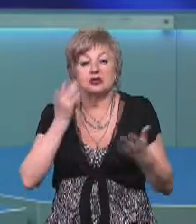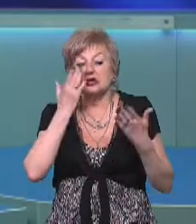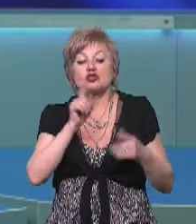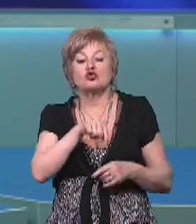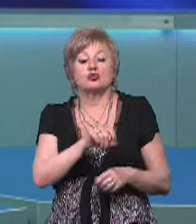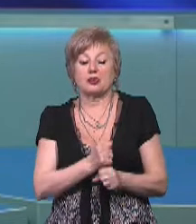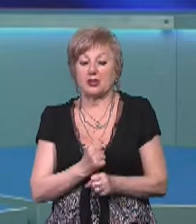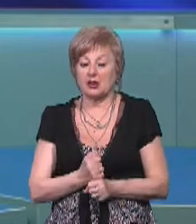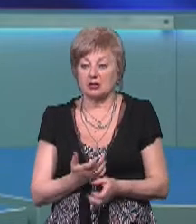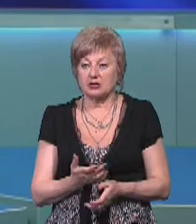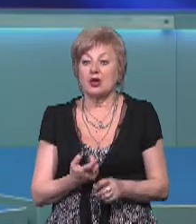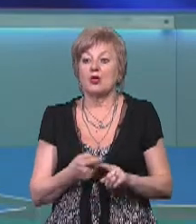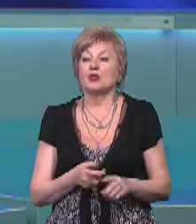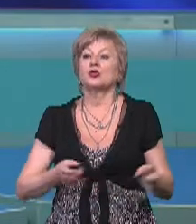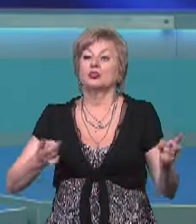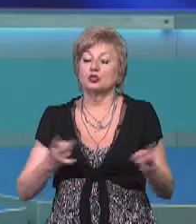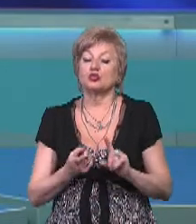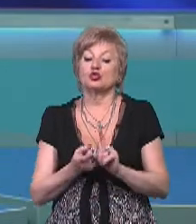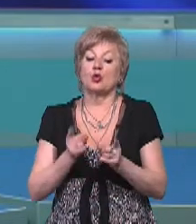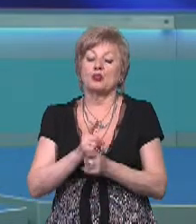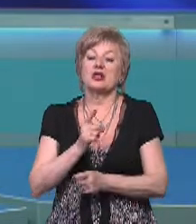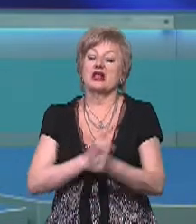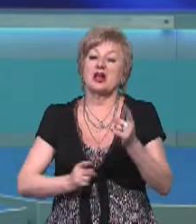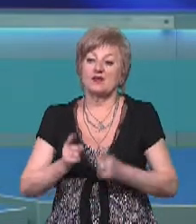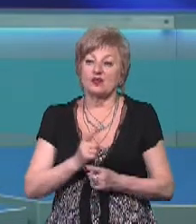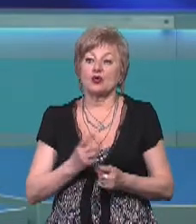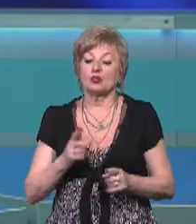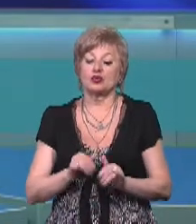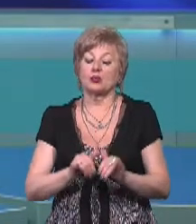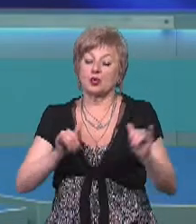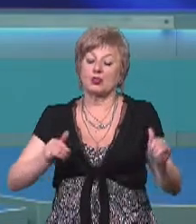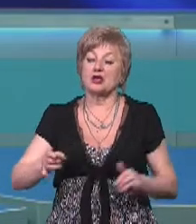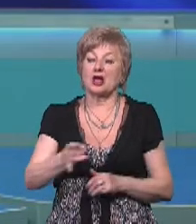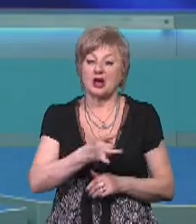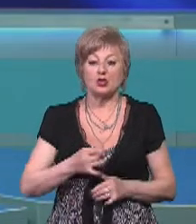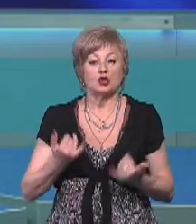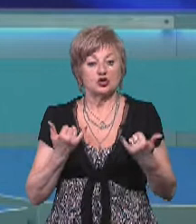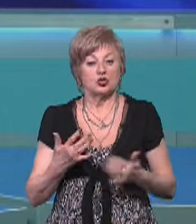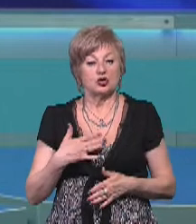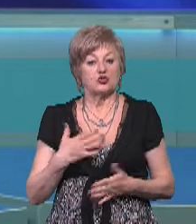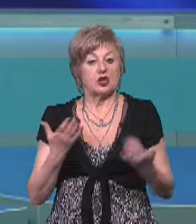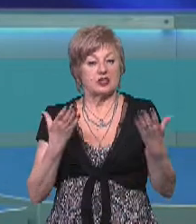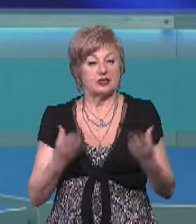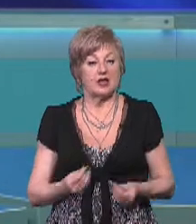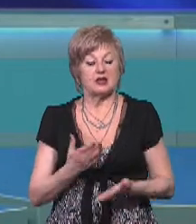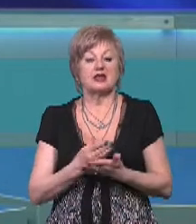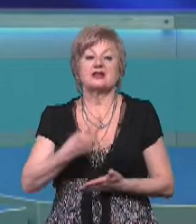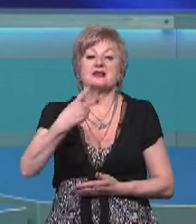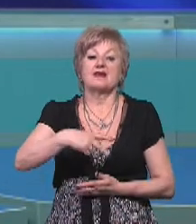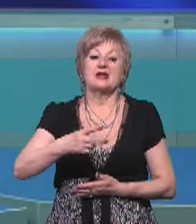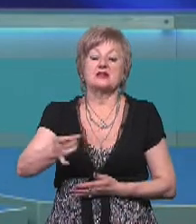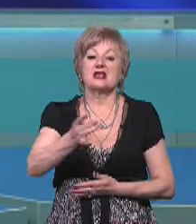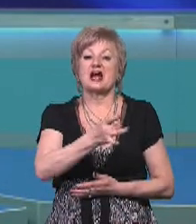робити. Для цього потрібна адмінреформа, для цього потрібно укрупнювати райони. У нас на сьогоднішній день є 20 районів